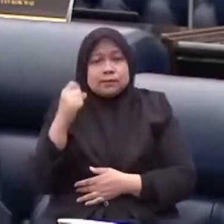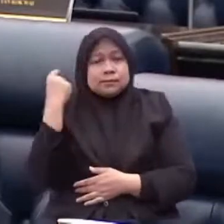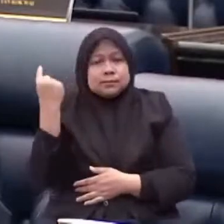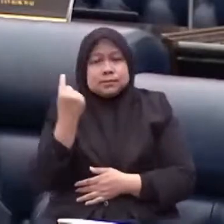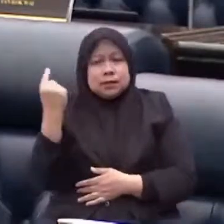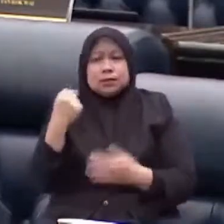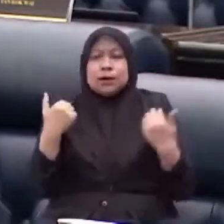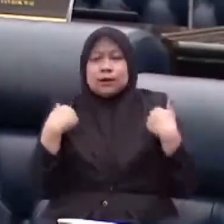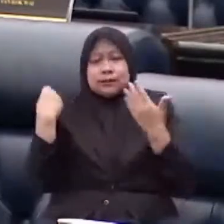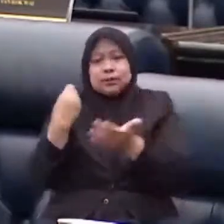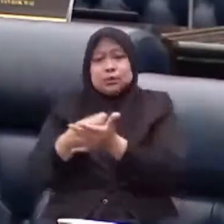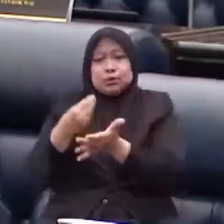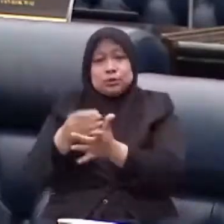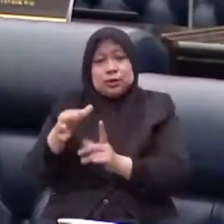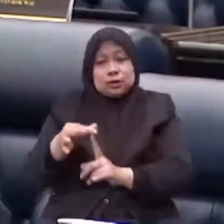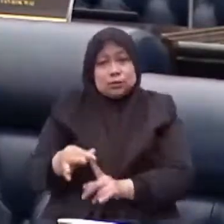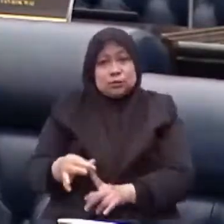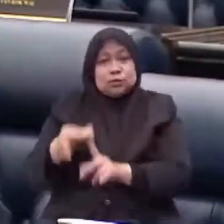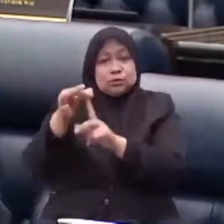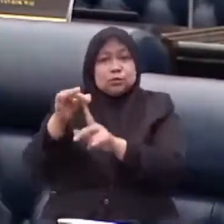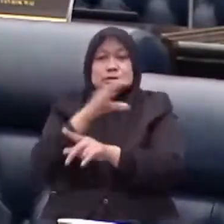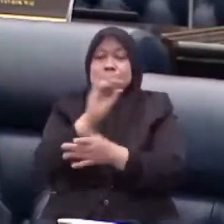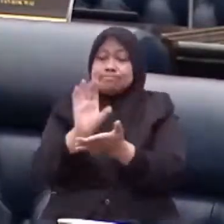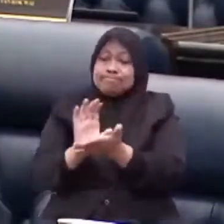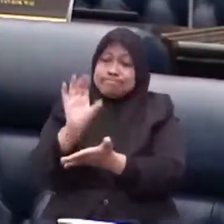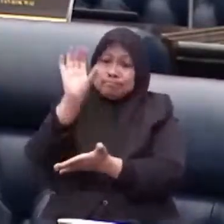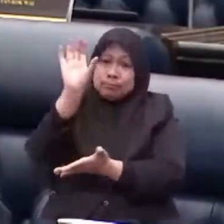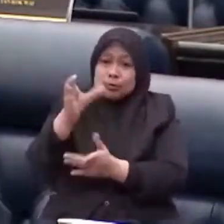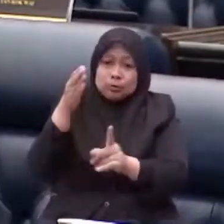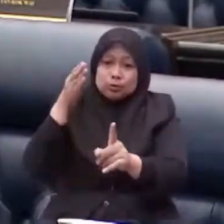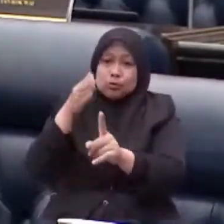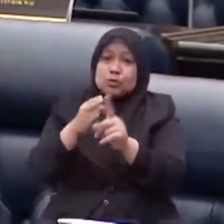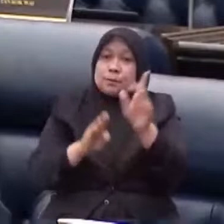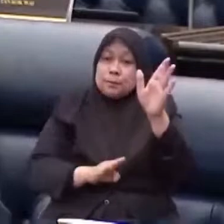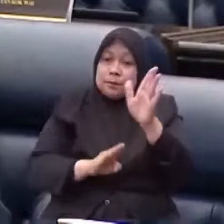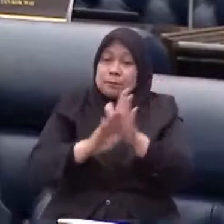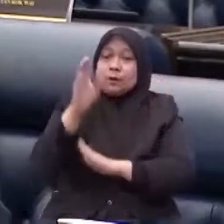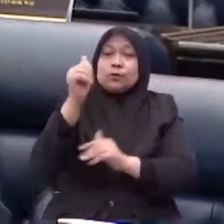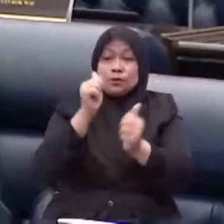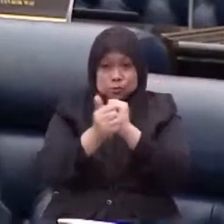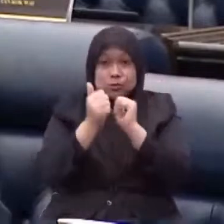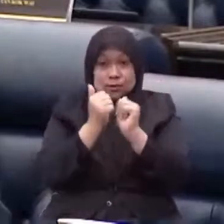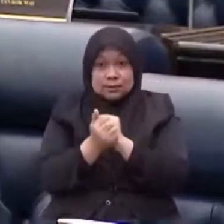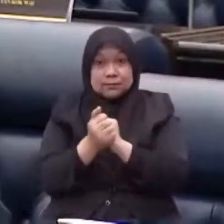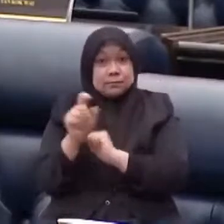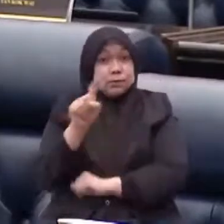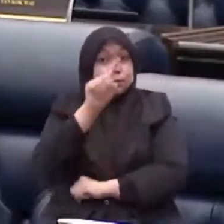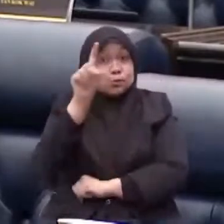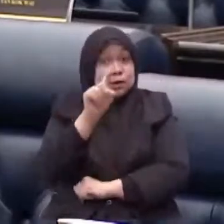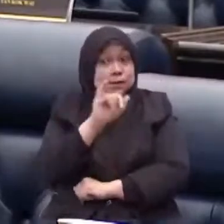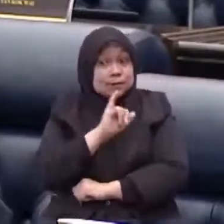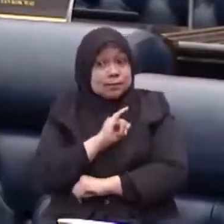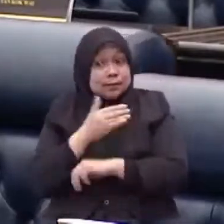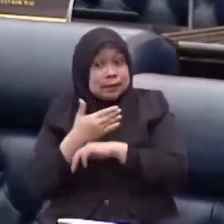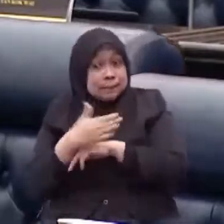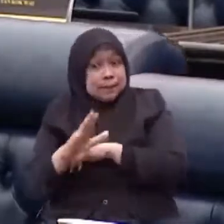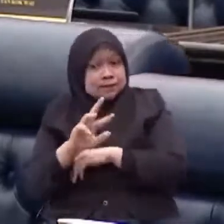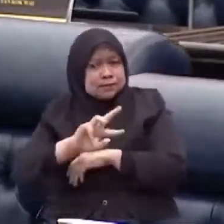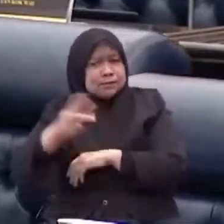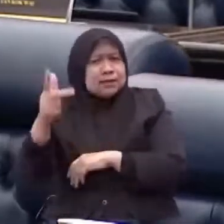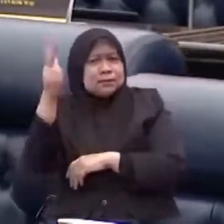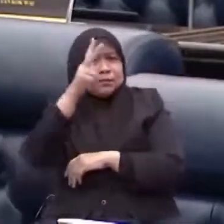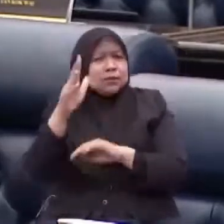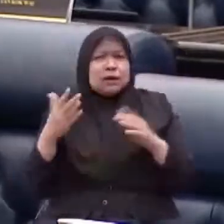sentiasa ada dana yang khusus nyanyi Salurkan untuk tujuan pembangunan sukan persoalan saya lepas kerajaan